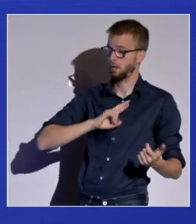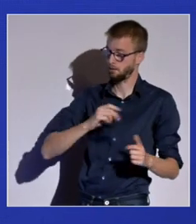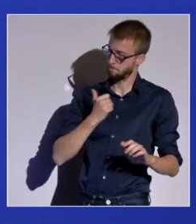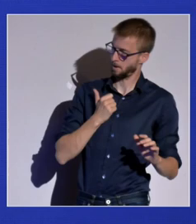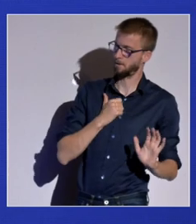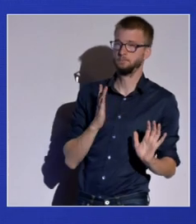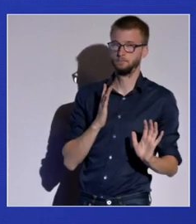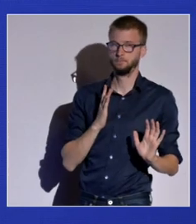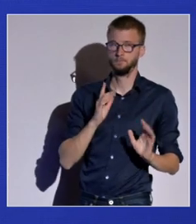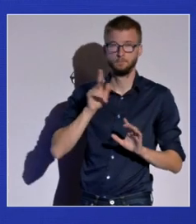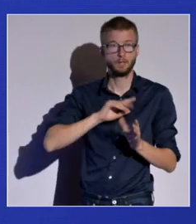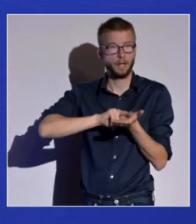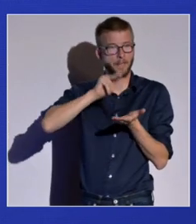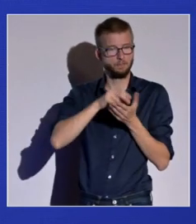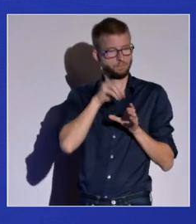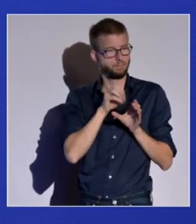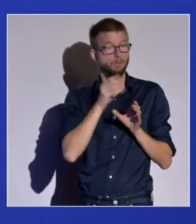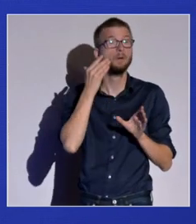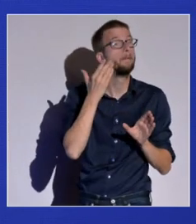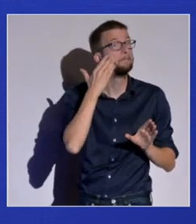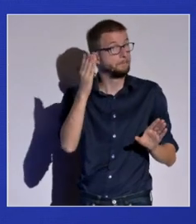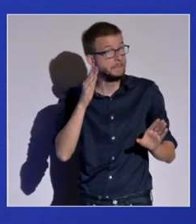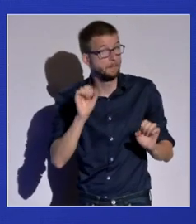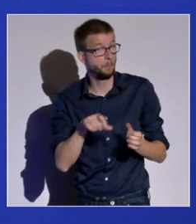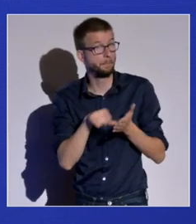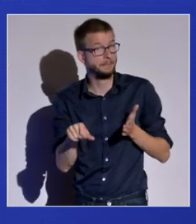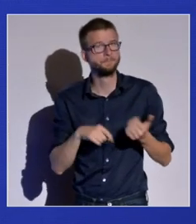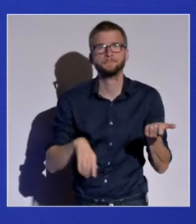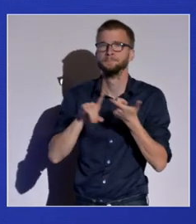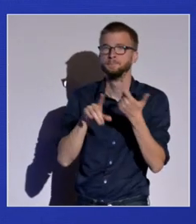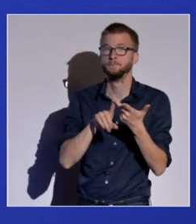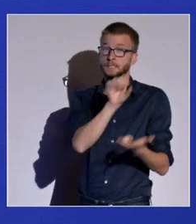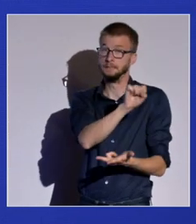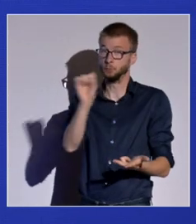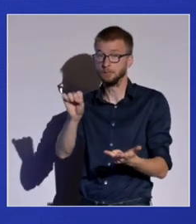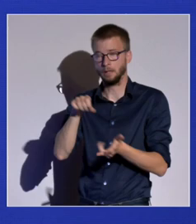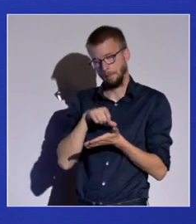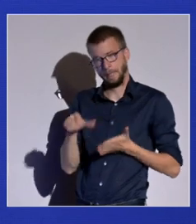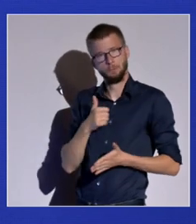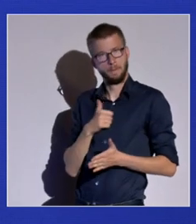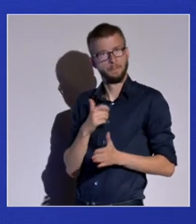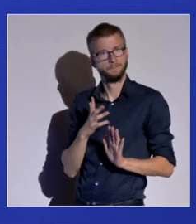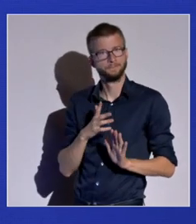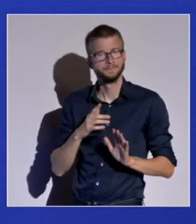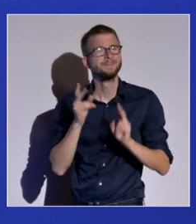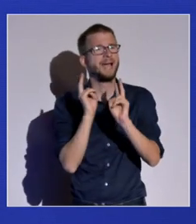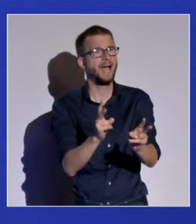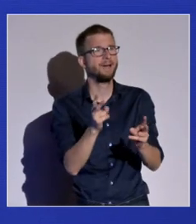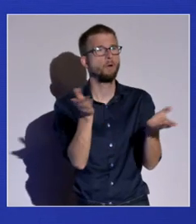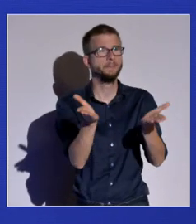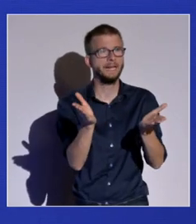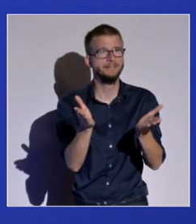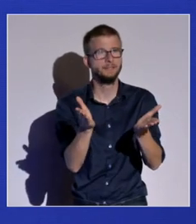par capitalisation, si tu en as les moyens. Tu paies ta sécurité sociale, et avant d'entrer à l'hôpital, on te demande ta carte